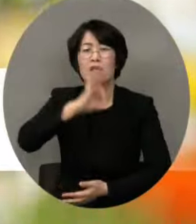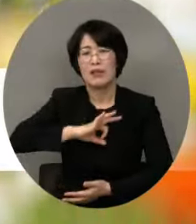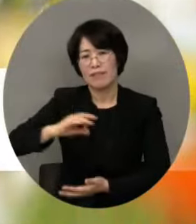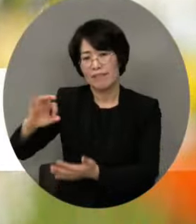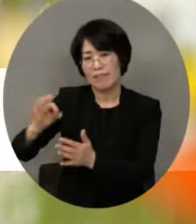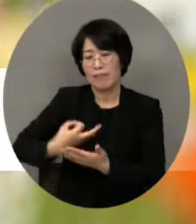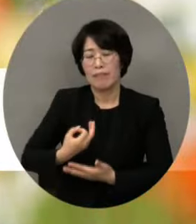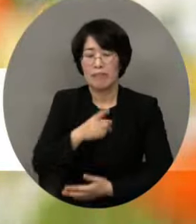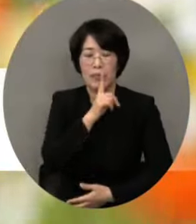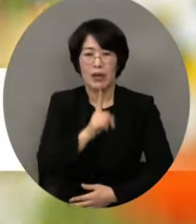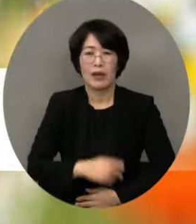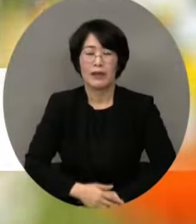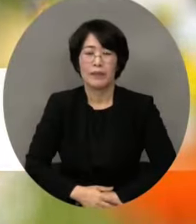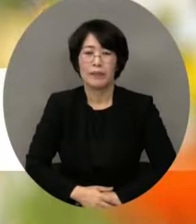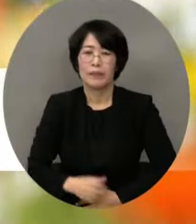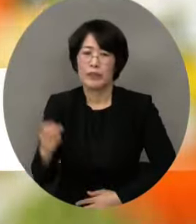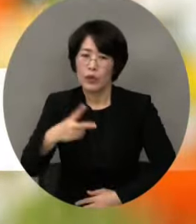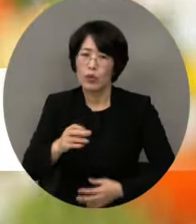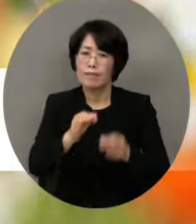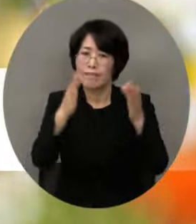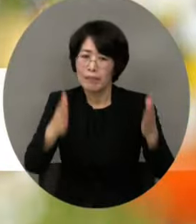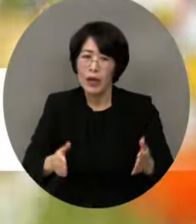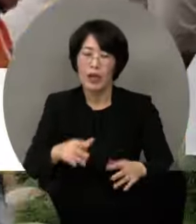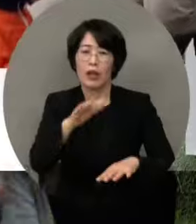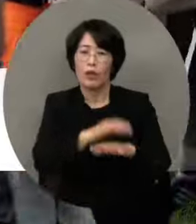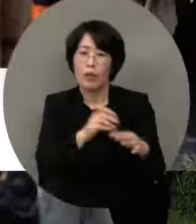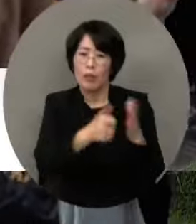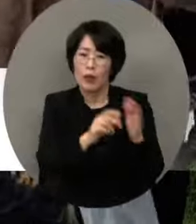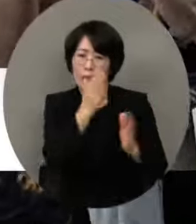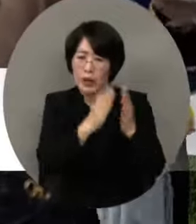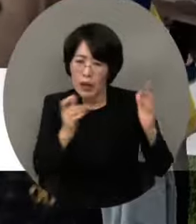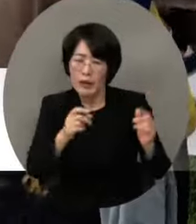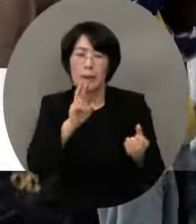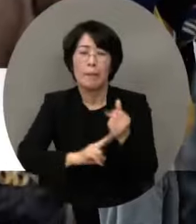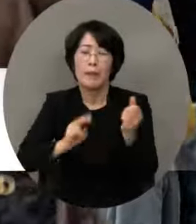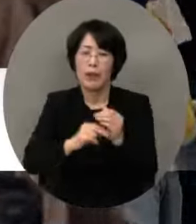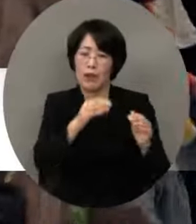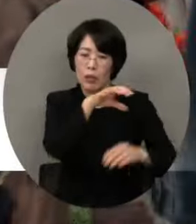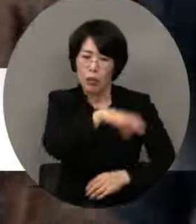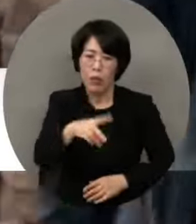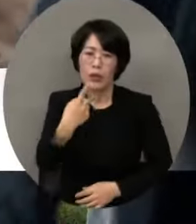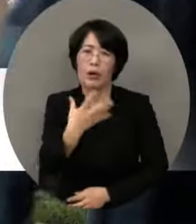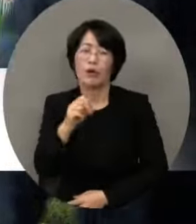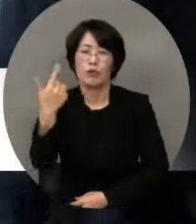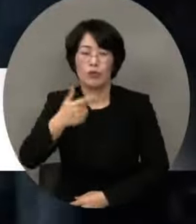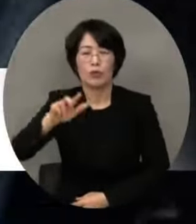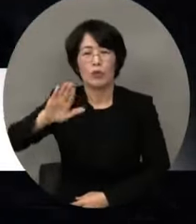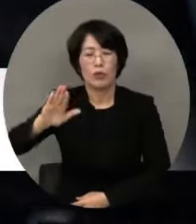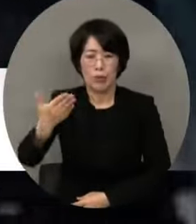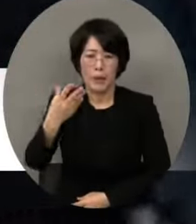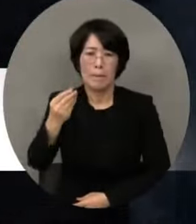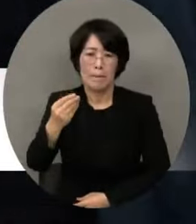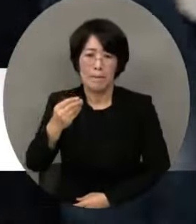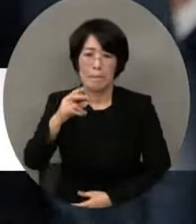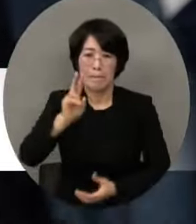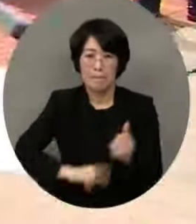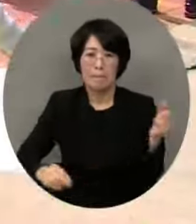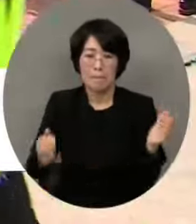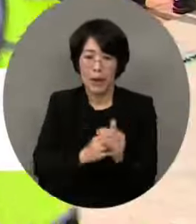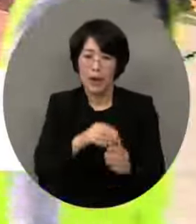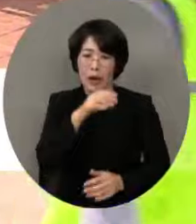기록했다고 밝혔습니다 또이 기간 농특산물 판매장은 1억 6,900여 만 원의 매출을 기록했고